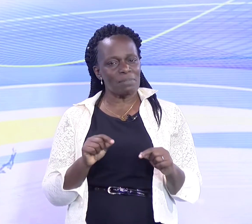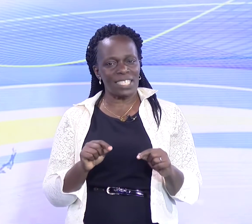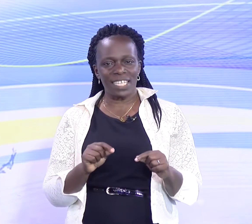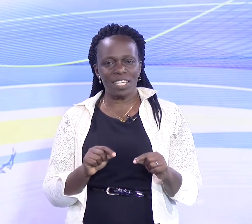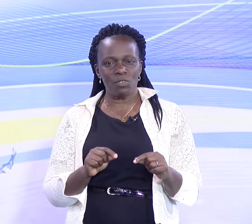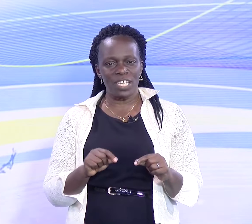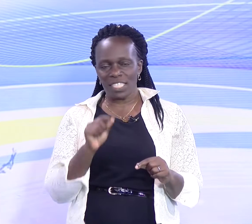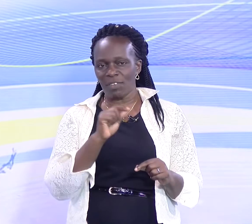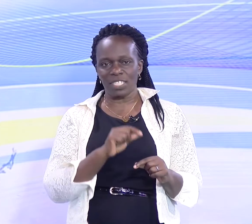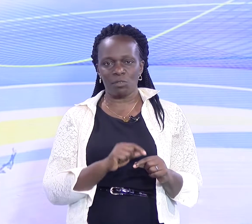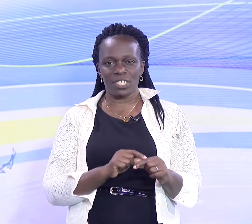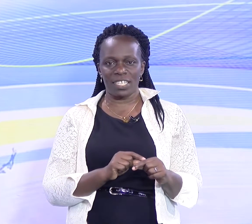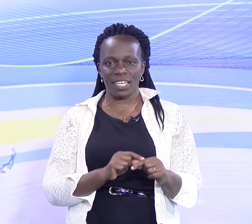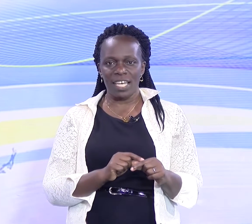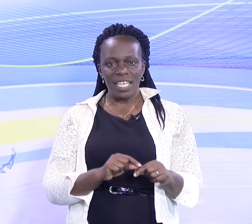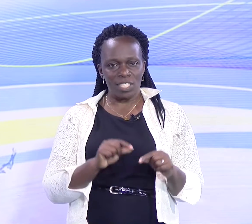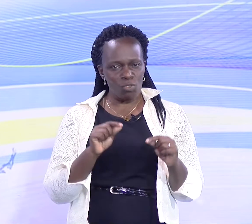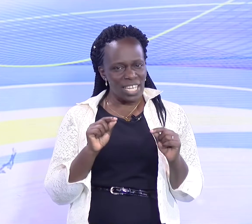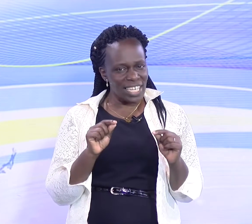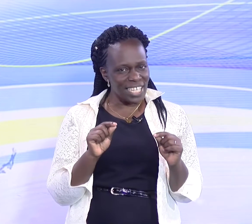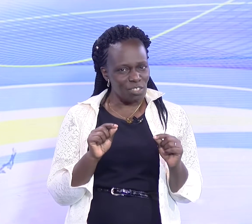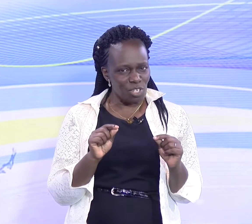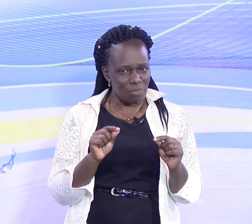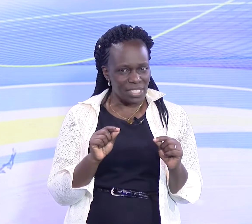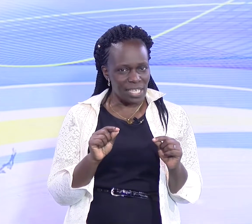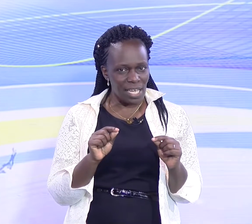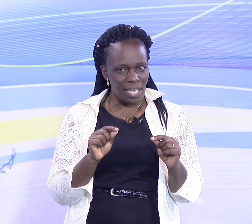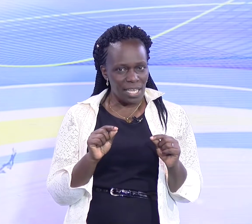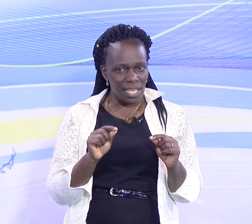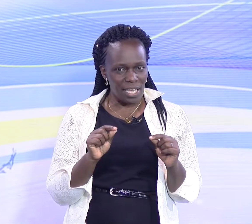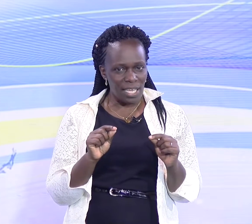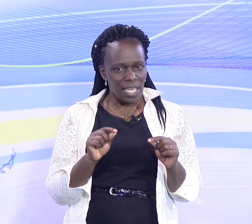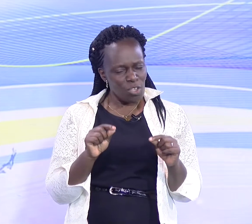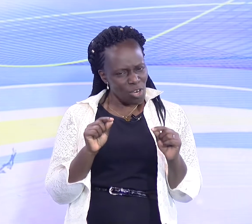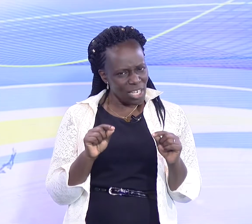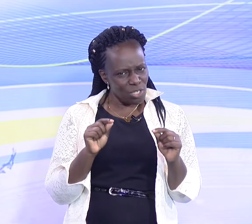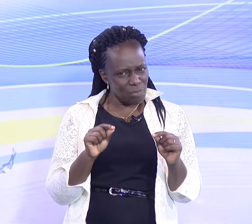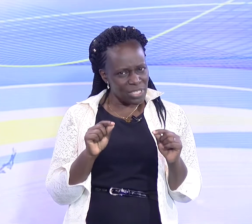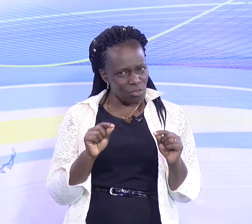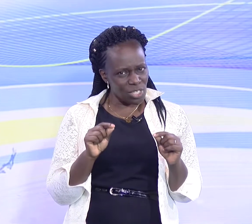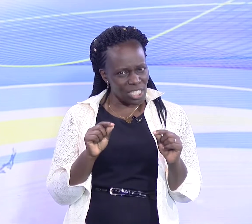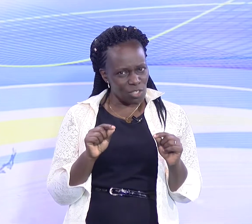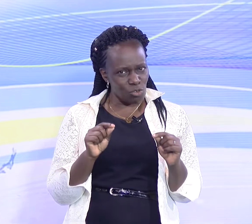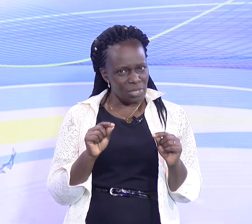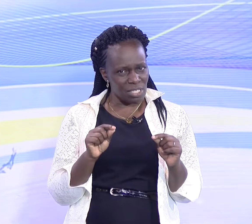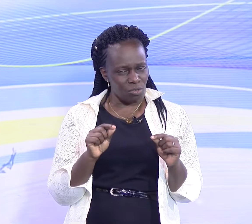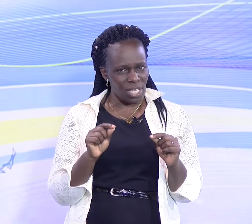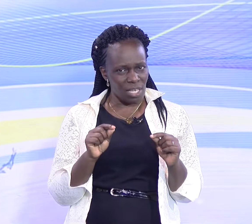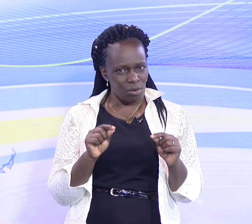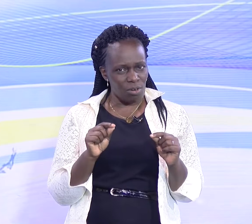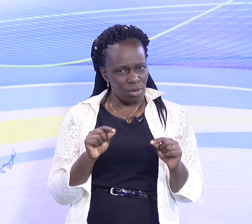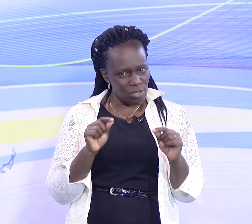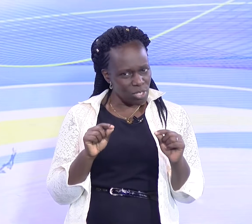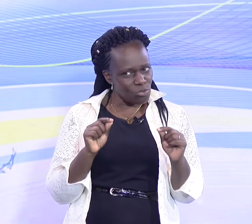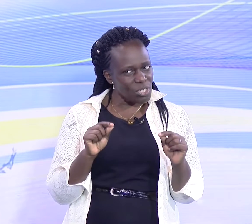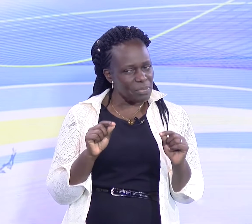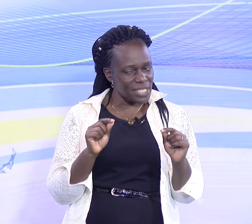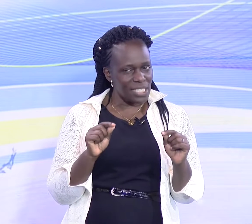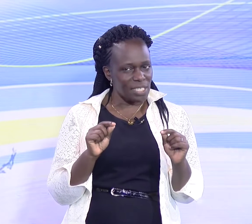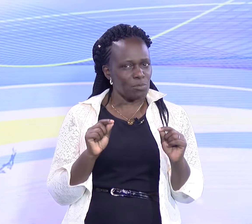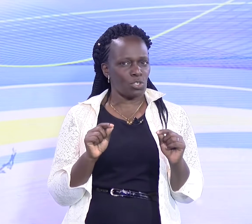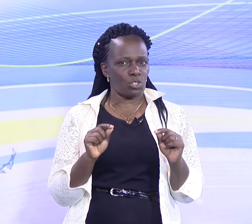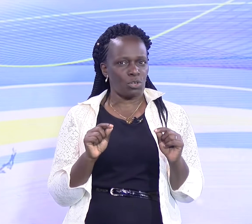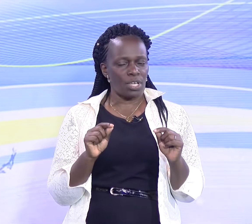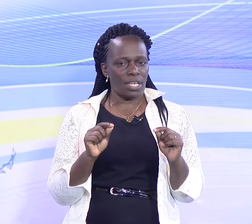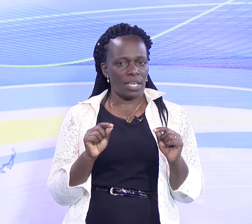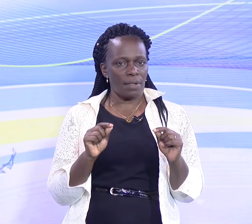kama alimtendea Daudi, hata wewe atakutendea. Sijui ni hali gani unapitia, eh? Hiyo hali unapitia ndio nataka tuombe siku ya leo. Wewe ndio unajua unapitia